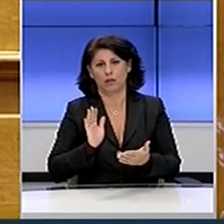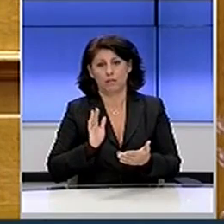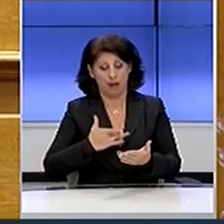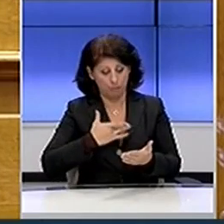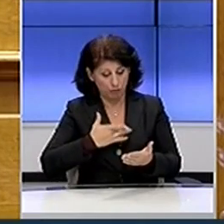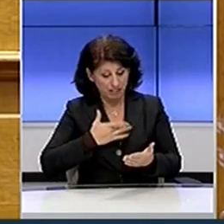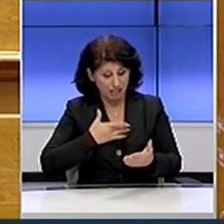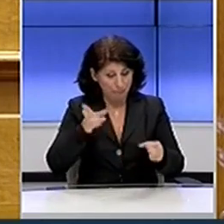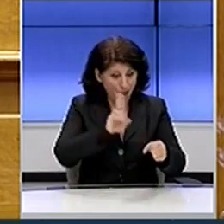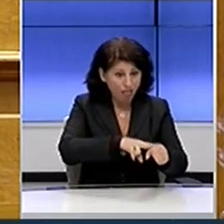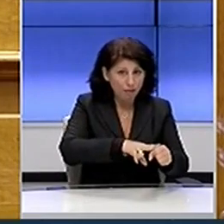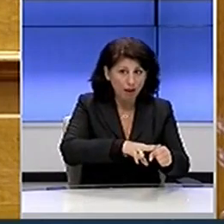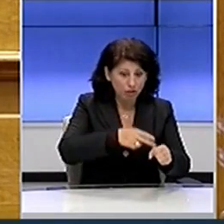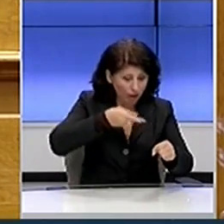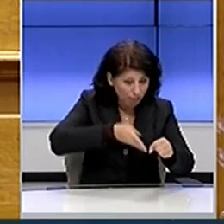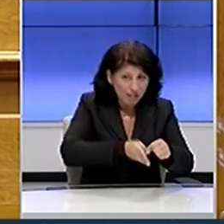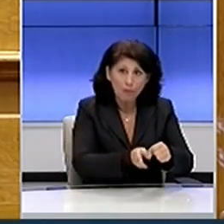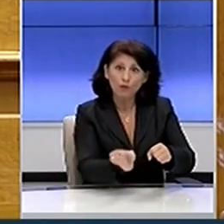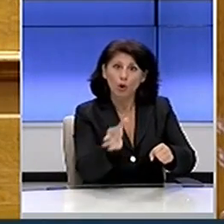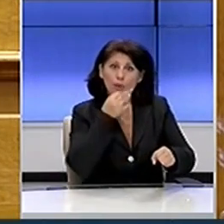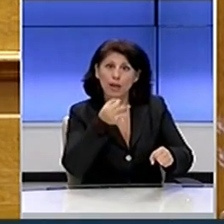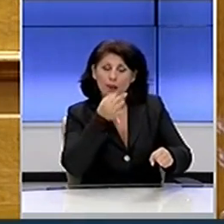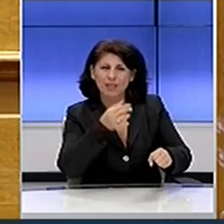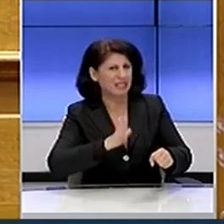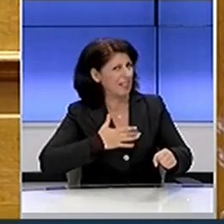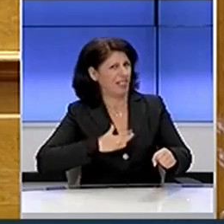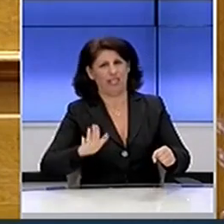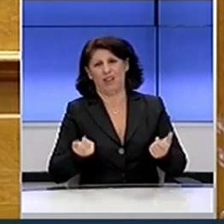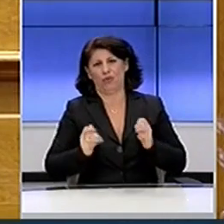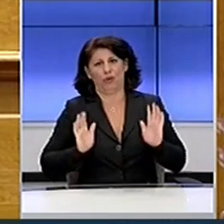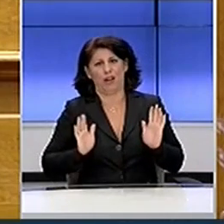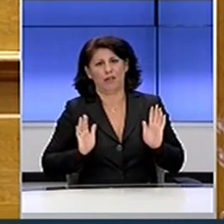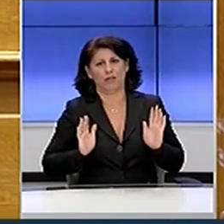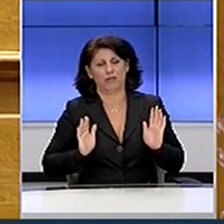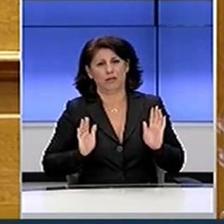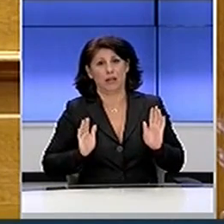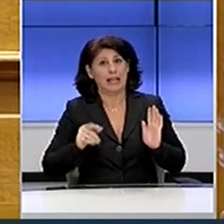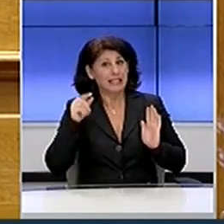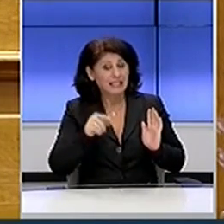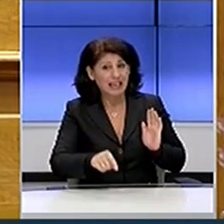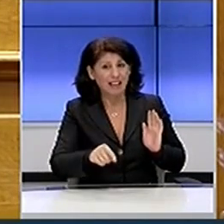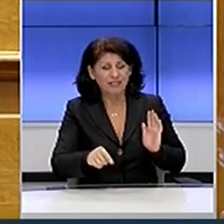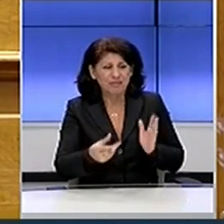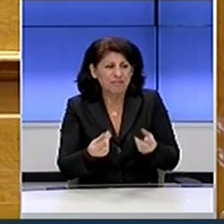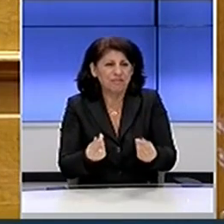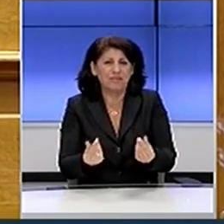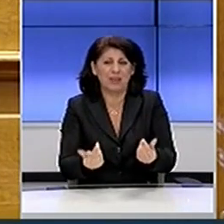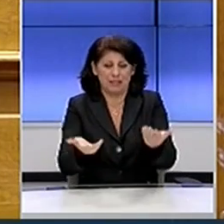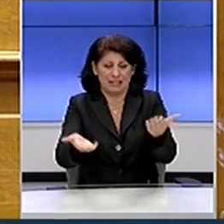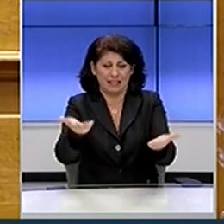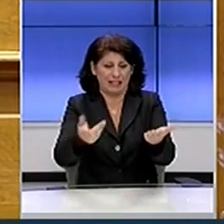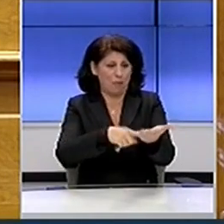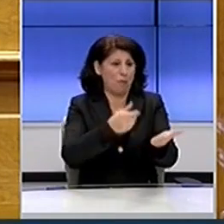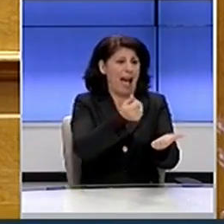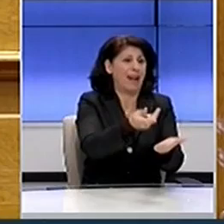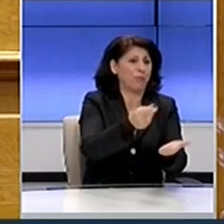νεκρών. Δεν θέλω να το κάνω. Μη με αναγκάσετε όμως να μπούμε και σε αυτήν την άχαρη σύγκριση,